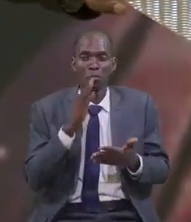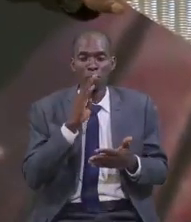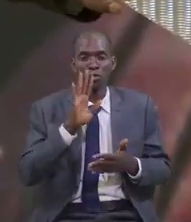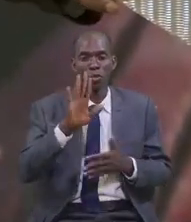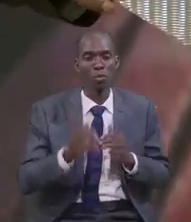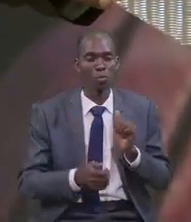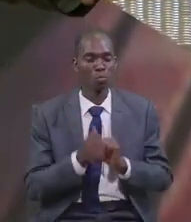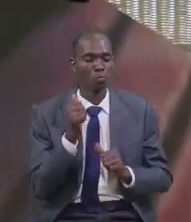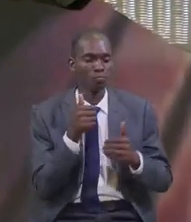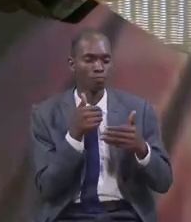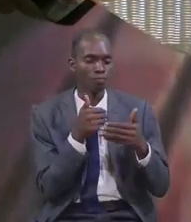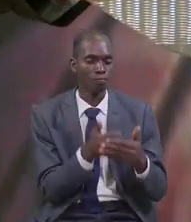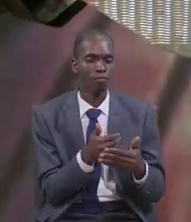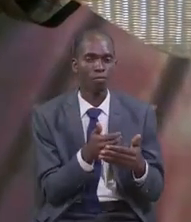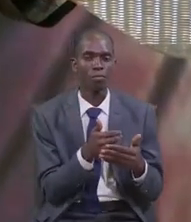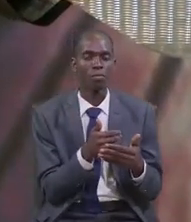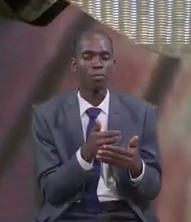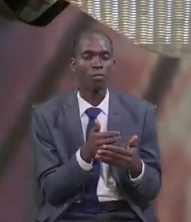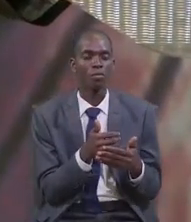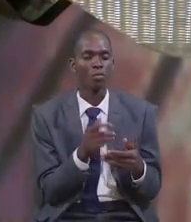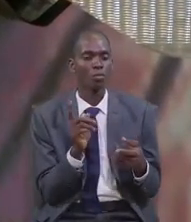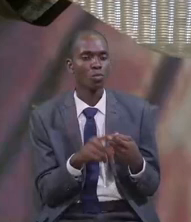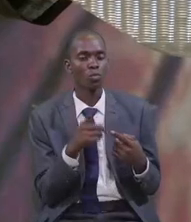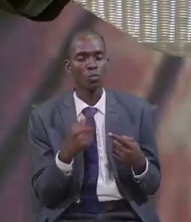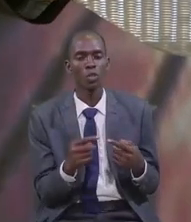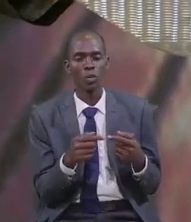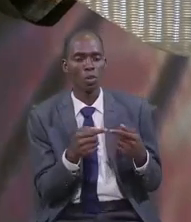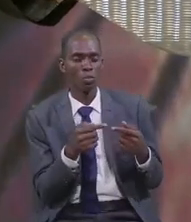intimité avec le sexe opposé, un homme